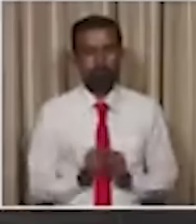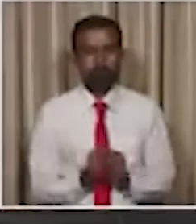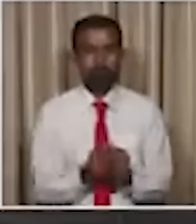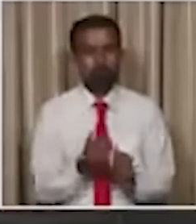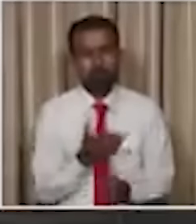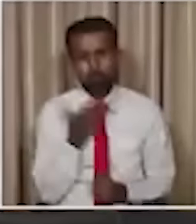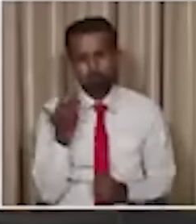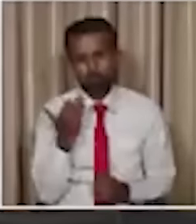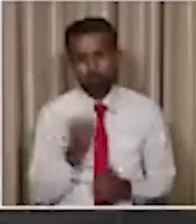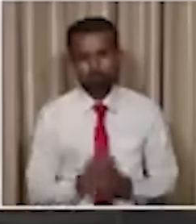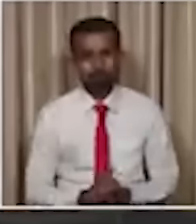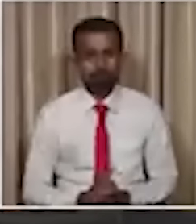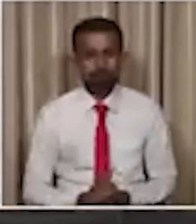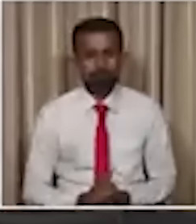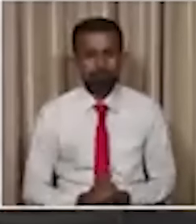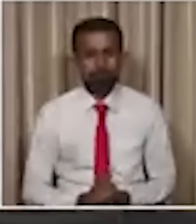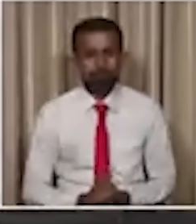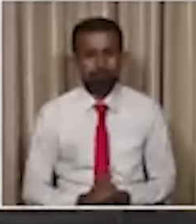පුළුවන්.